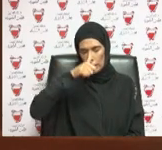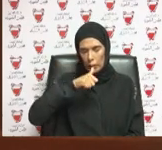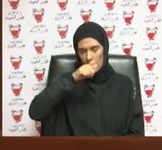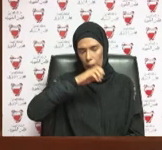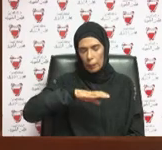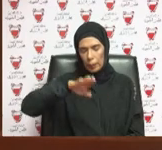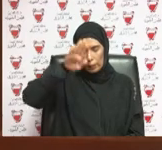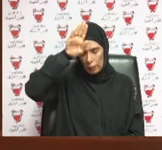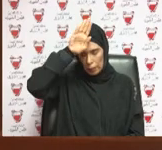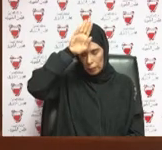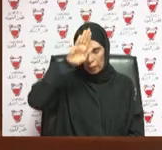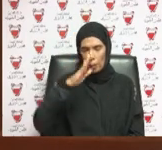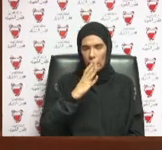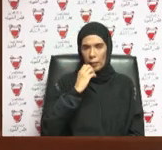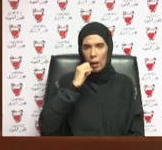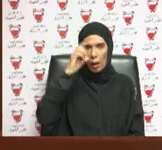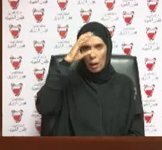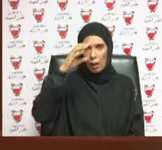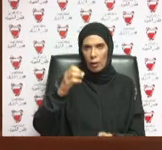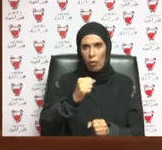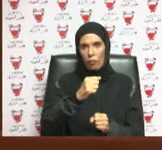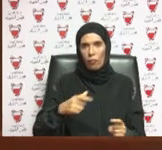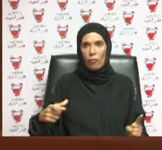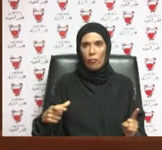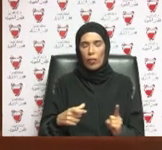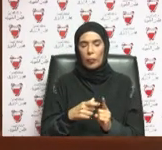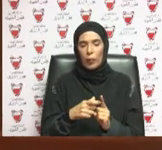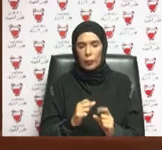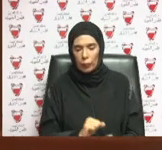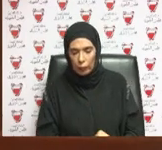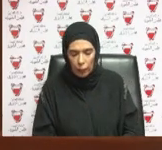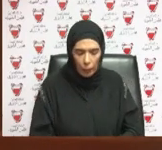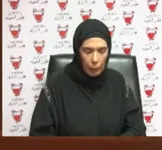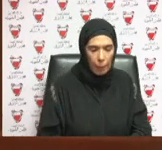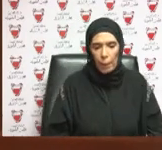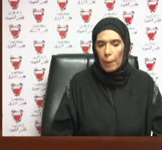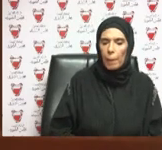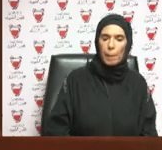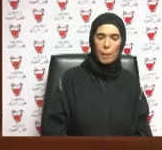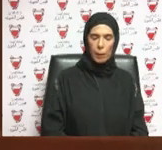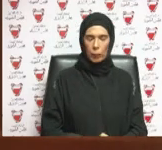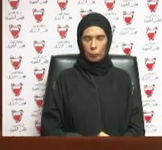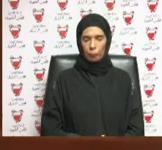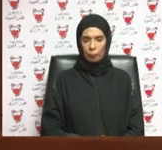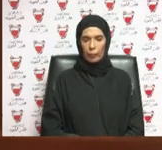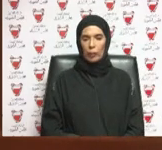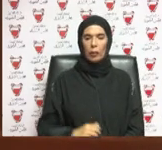السامي لحضرة صاحب الجلالة الملك حمد بن عيسى آل خليفة عاهل البلاد المفدى حفظ